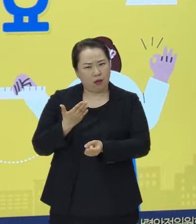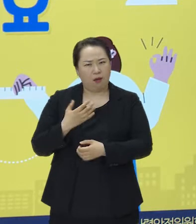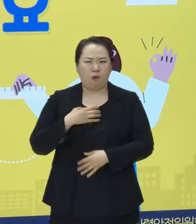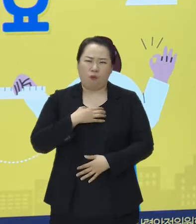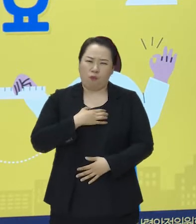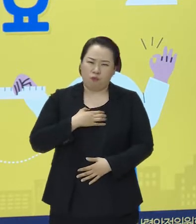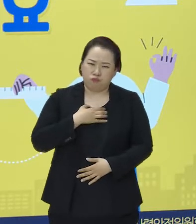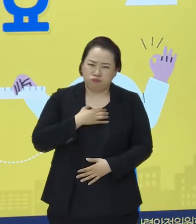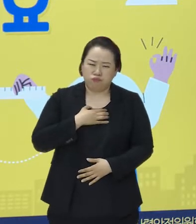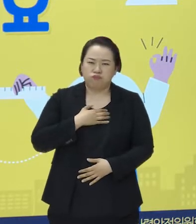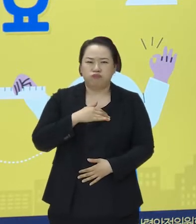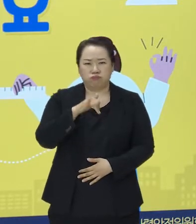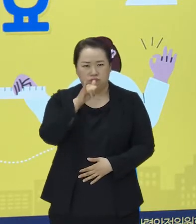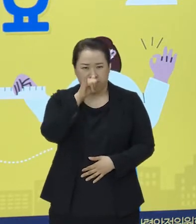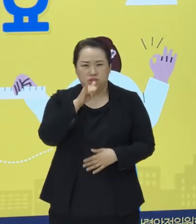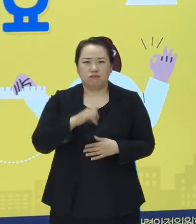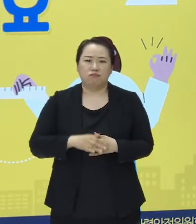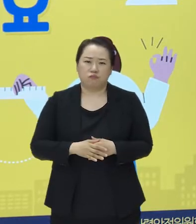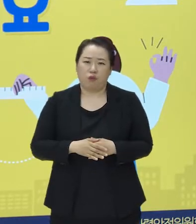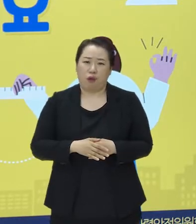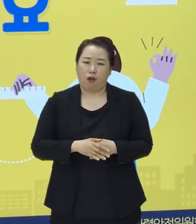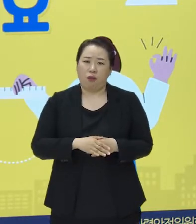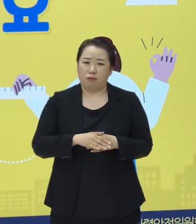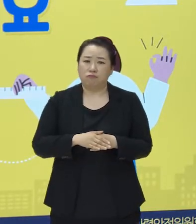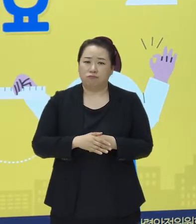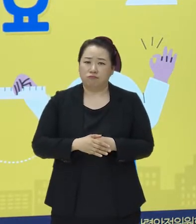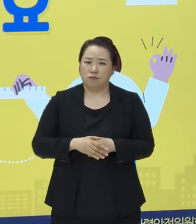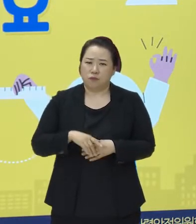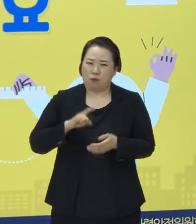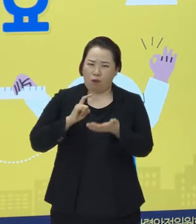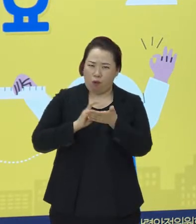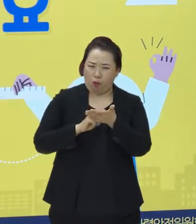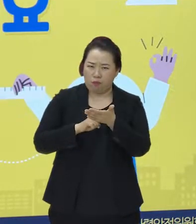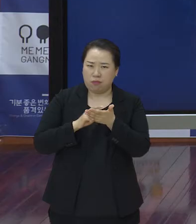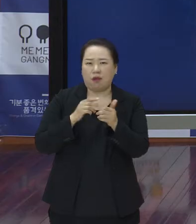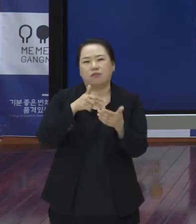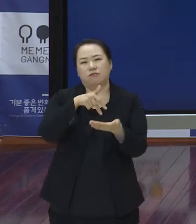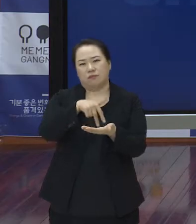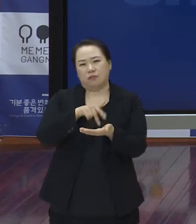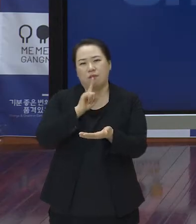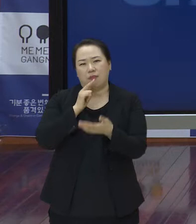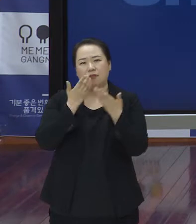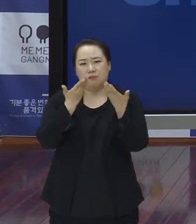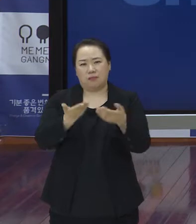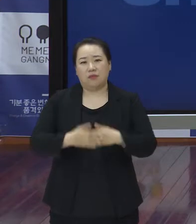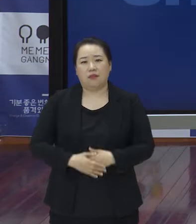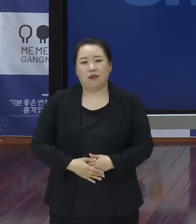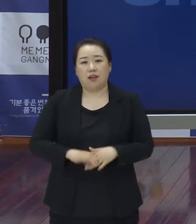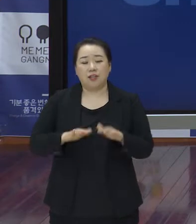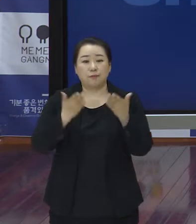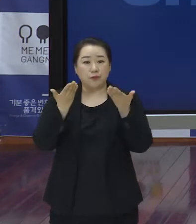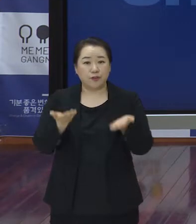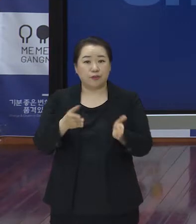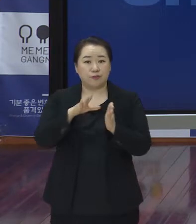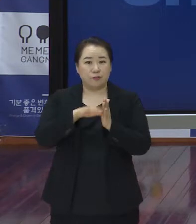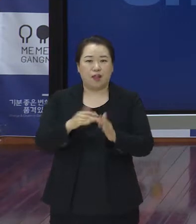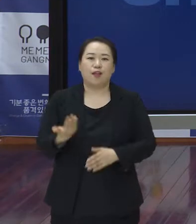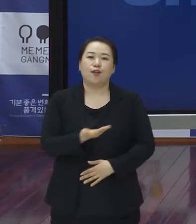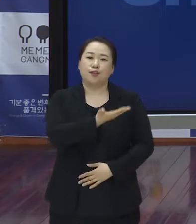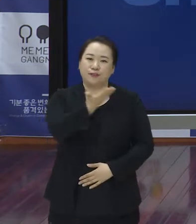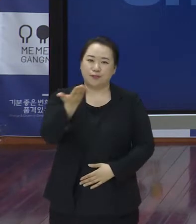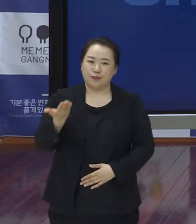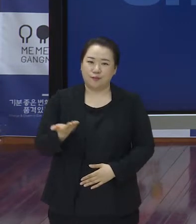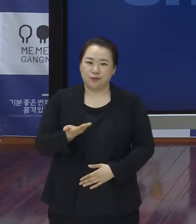있어 방역 당국은 그야말로 초비상 상태입니다. 이번 연휴 동안 주민